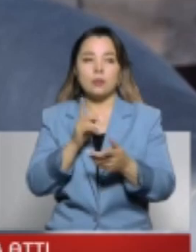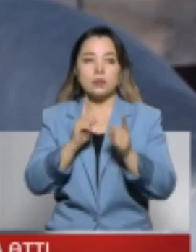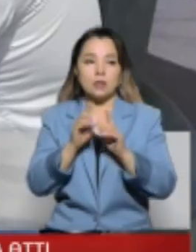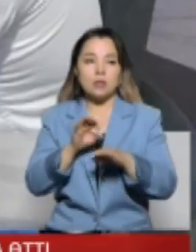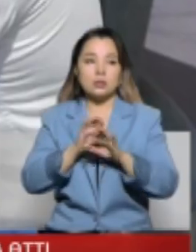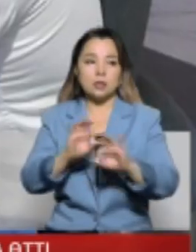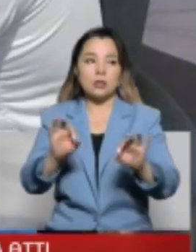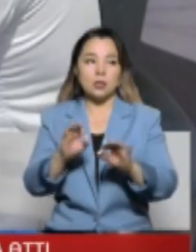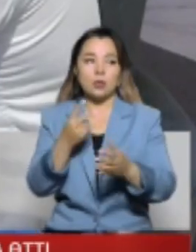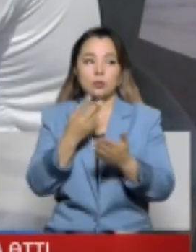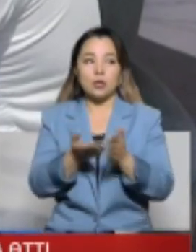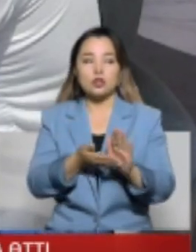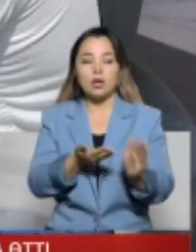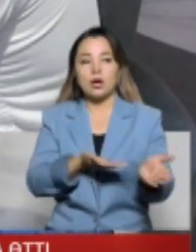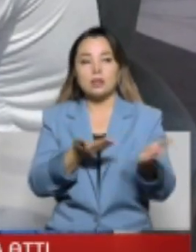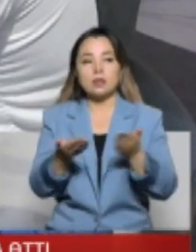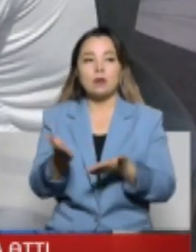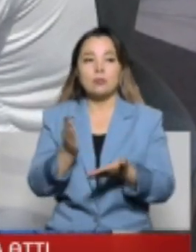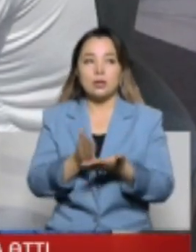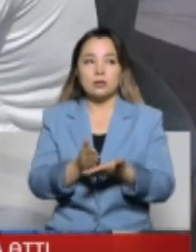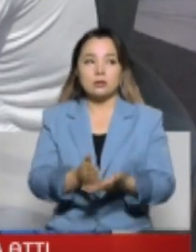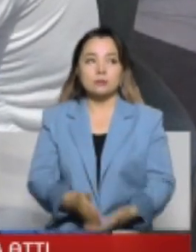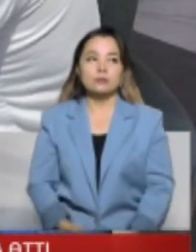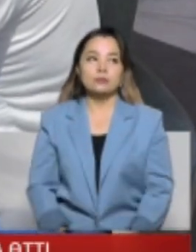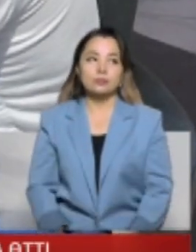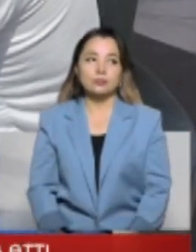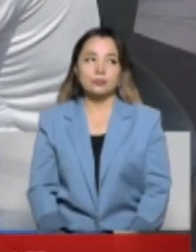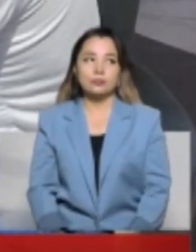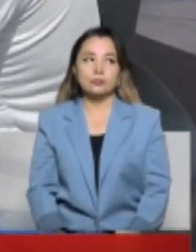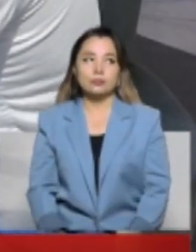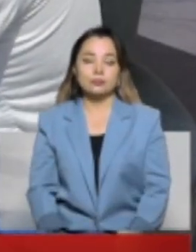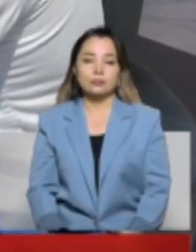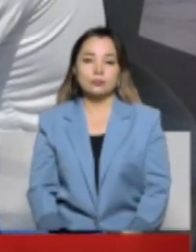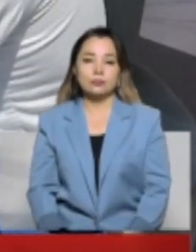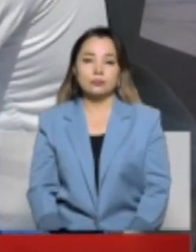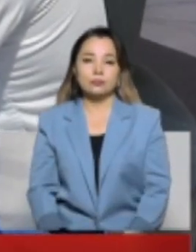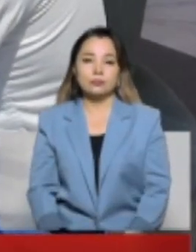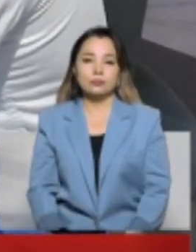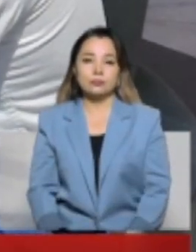өткізуге шақырып жатқандар да аз емес. Жалғас Сәдібекұлы, ақш, Вашингтон.